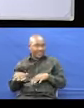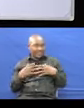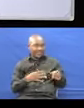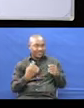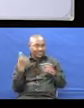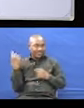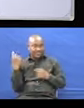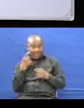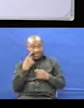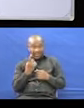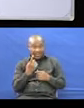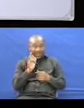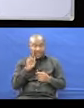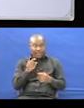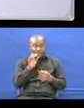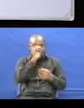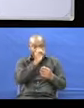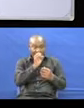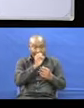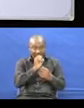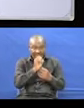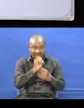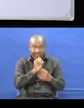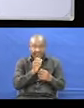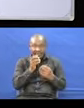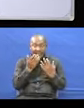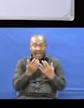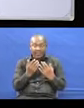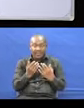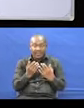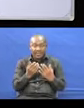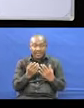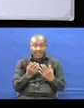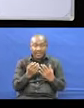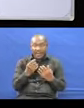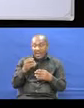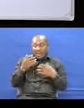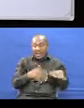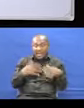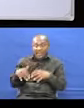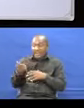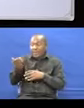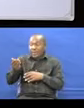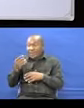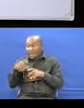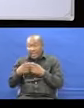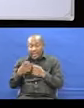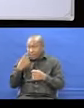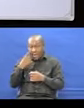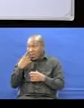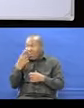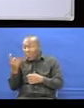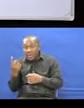kucheza. Yupo katika namba 0. Alafu anacheza na mwenzake, lakini umuoni mwenzake. Mwenzake anamwamlisha kama kijeshi